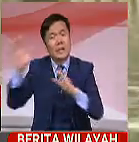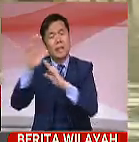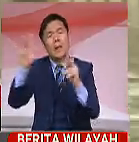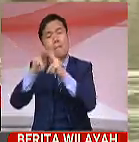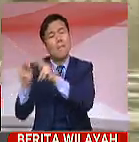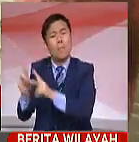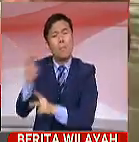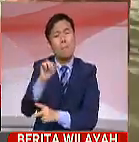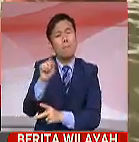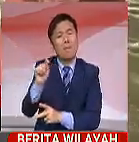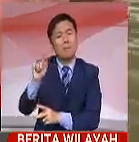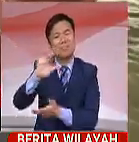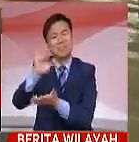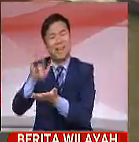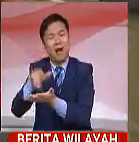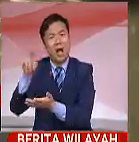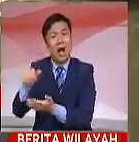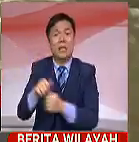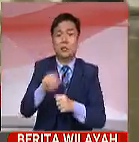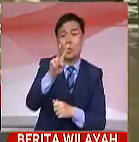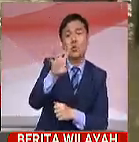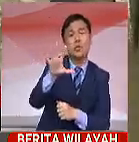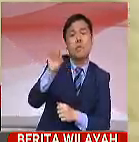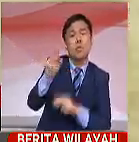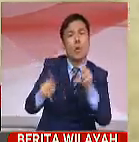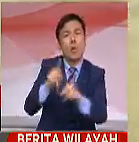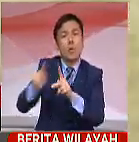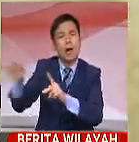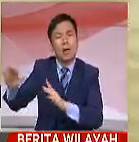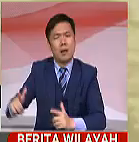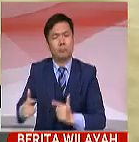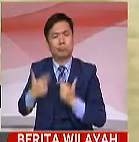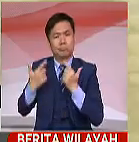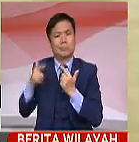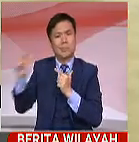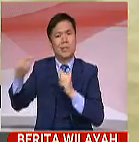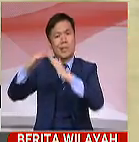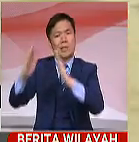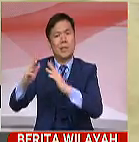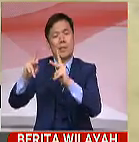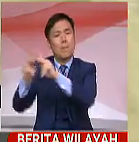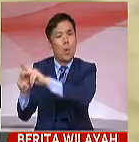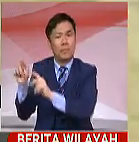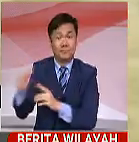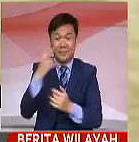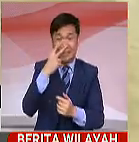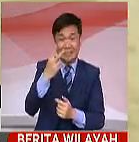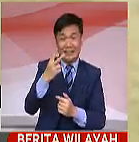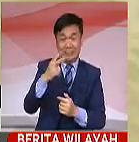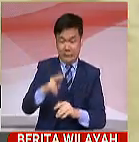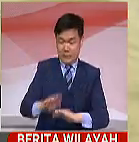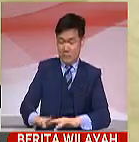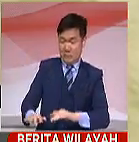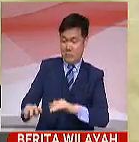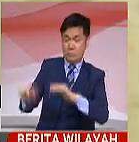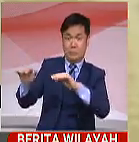Tengah didiami kira-kira 250 orang penduduk. Baik, jika dapat dilihat pada ketika ini, paras air di kampung